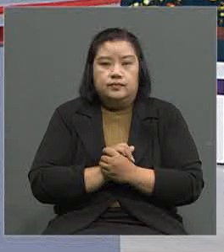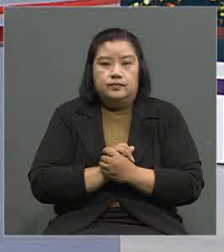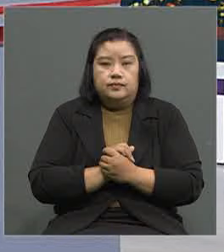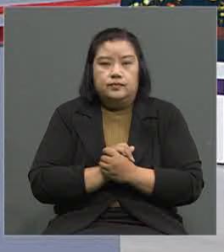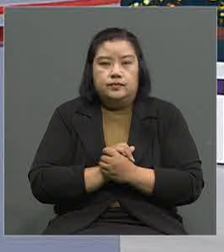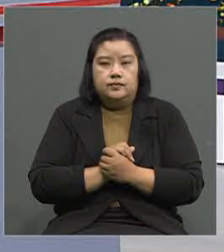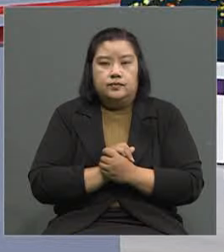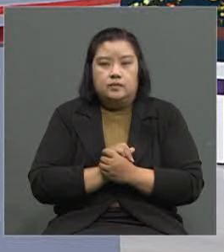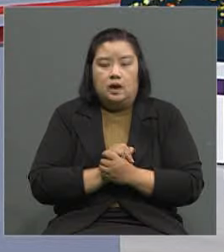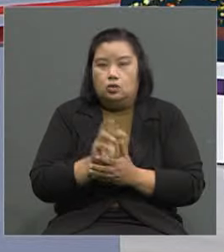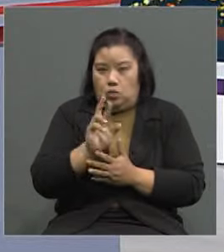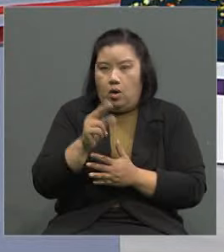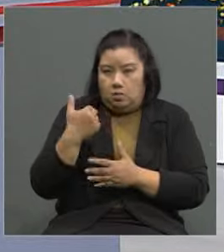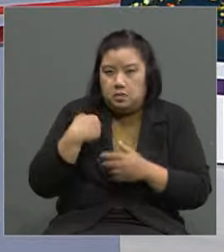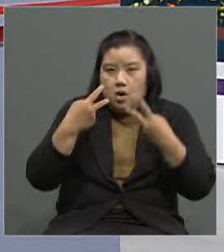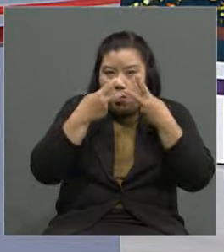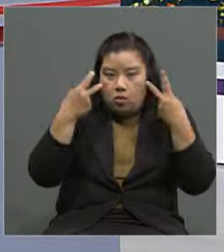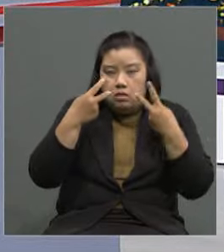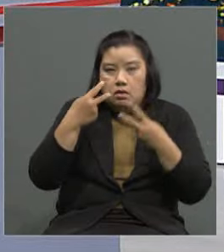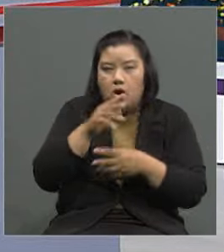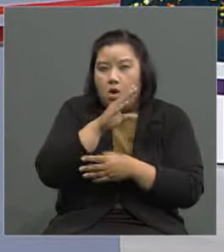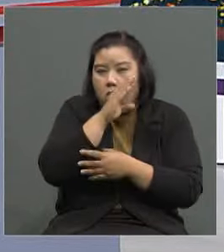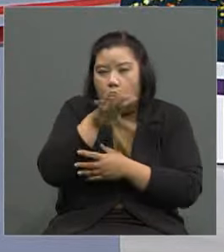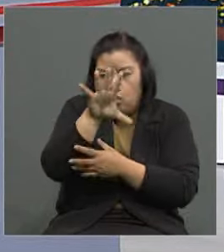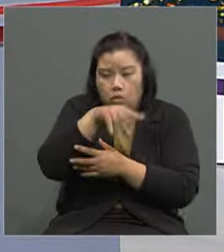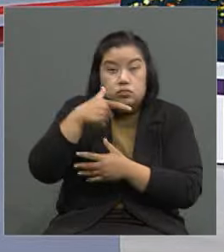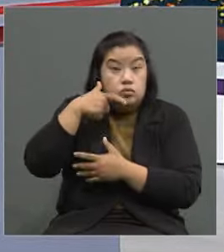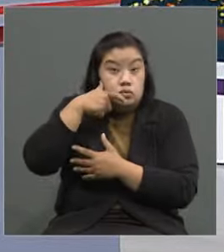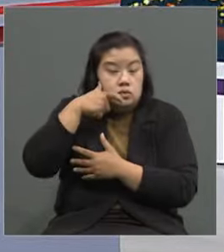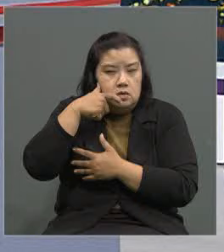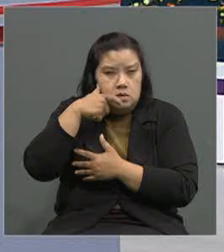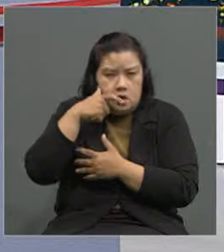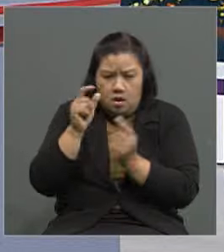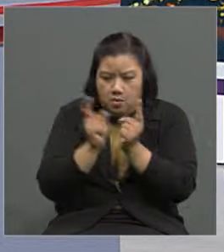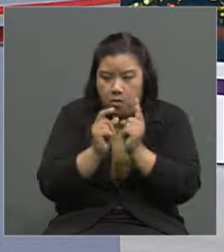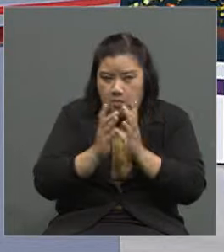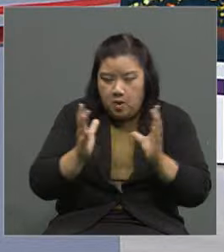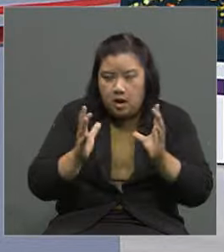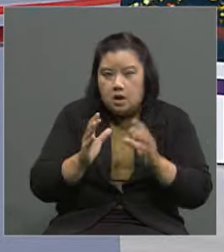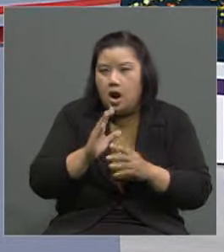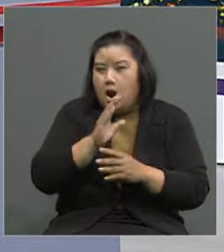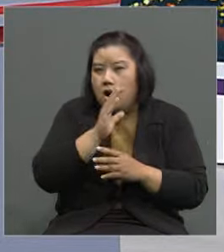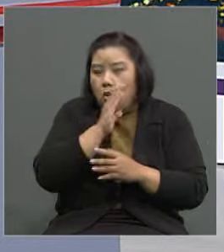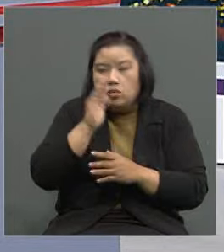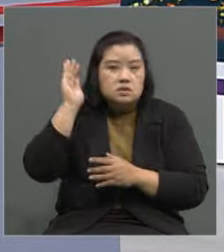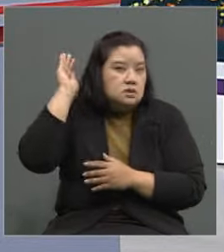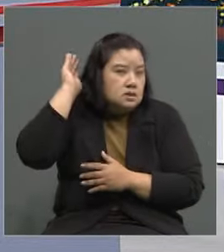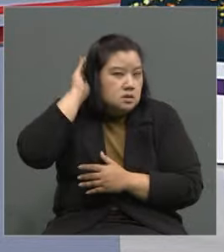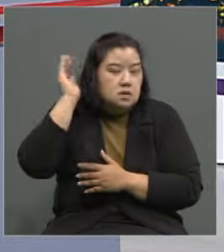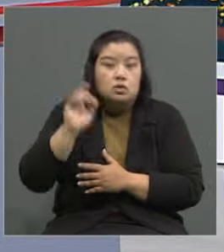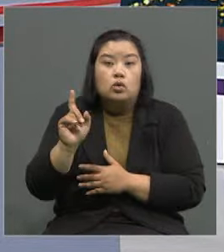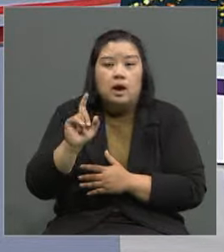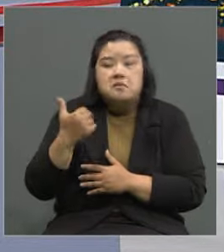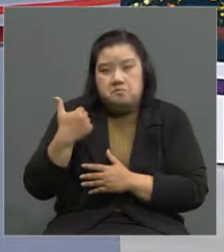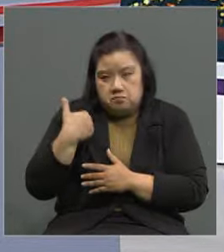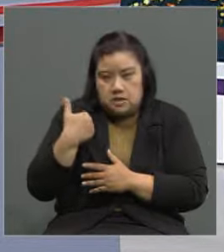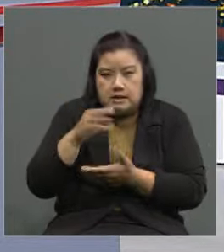ทีนี้เวลาพวกมิจฉาชีพเขามาเป็นแก๊งค์ CallCenterแล้วมาหลอกเราอ่ะส่วนใหญ่ที่มันทำให้คนตกหลุมเชื่อเนี่ยเพราะว่าเ้ามี